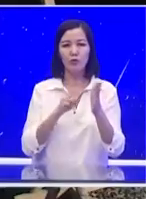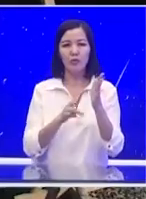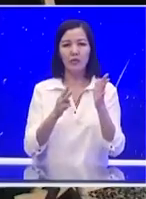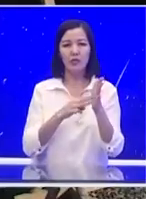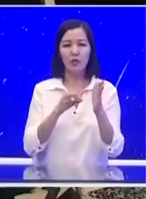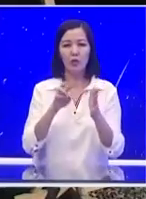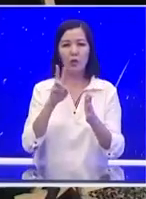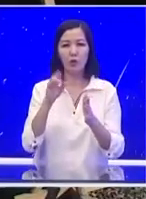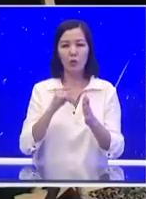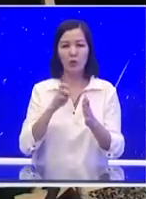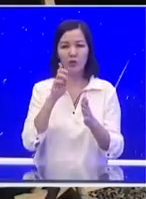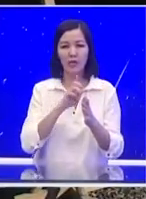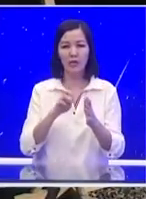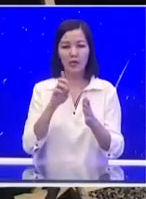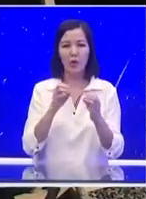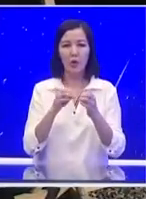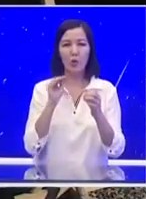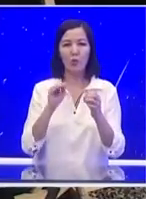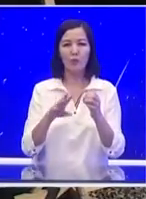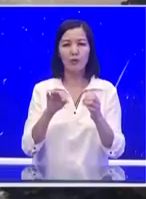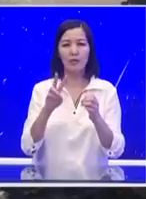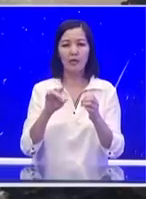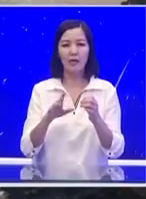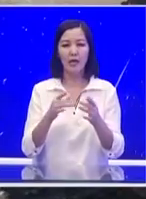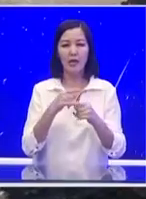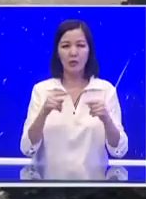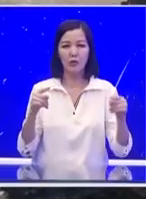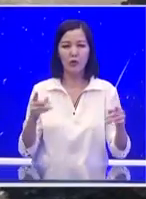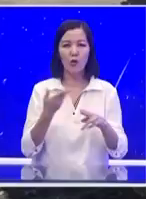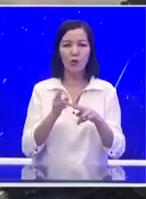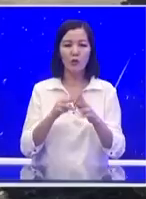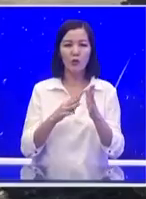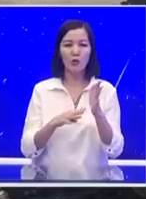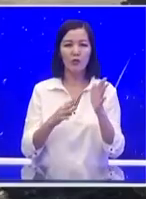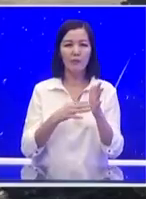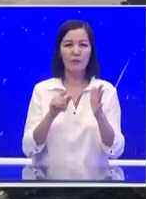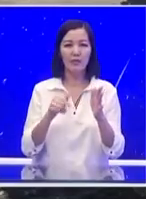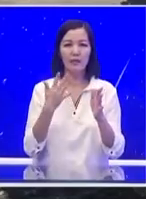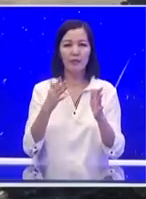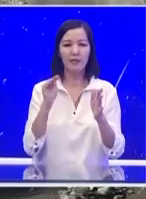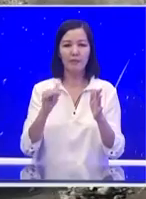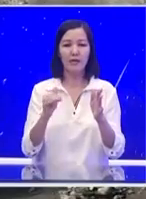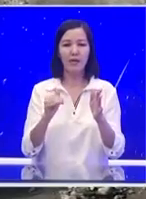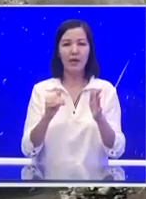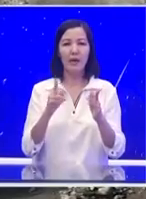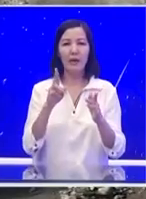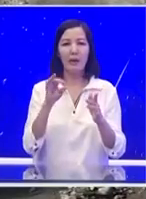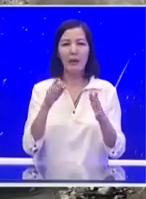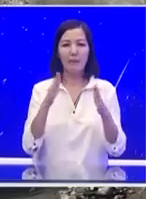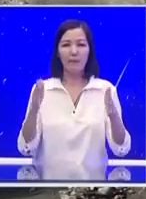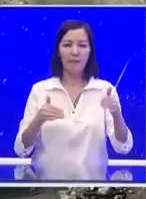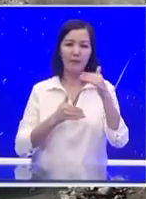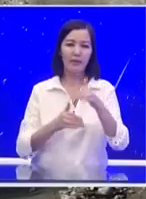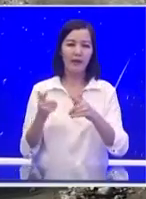187 тонна жанар жағармай, 10 мың тонна инертті материалдар сондаяқ 95-те 5 мың қап дайындалды. Мәселен,